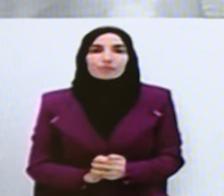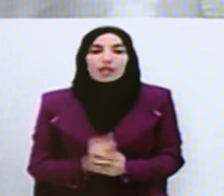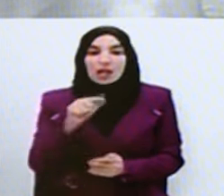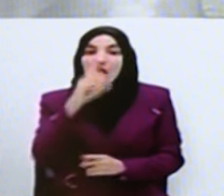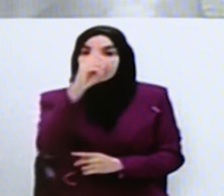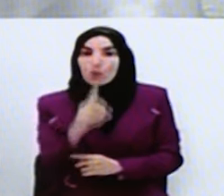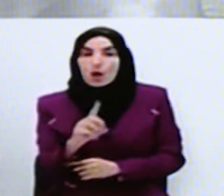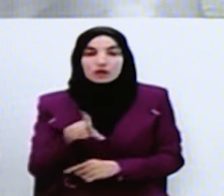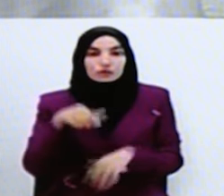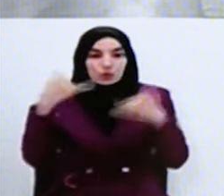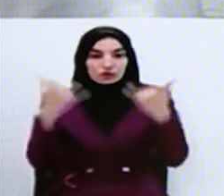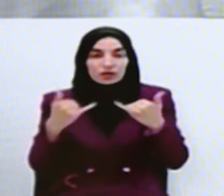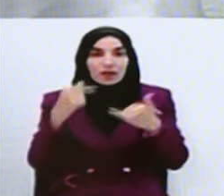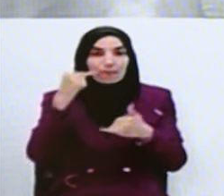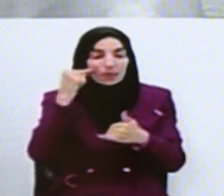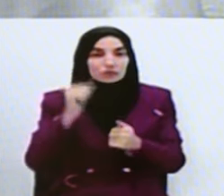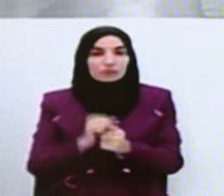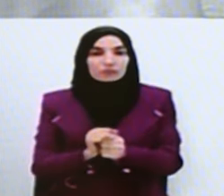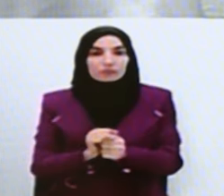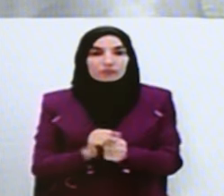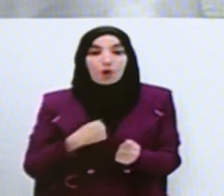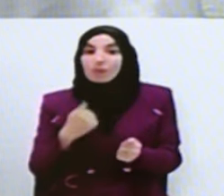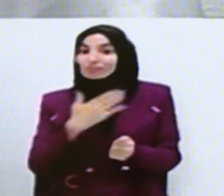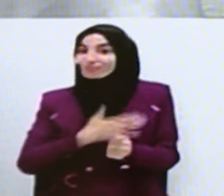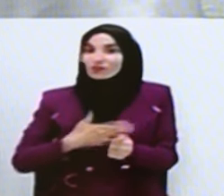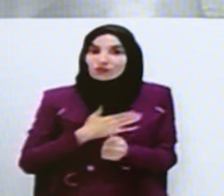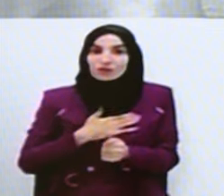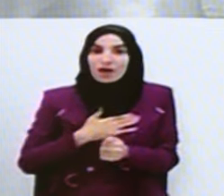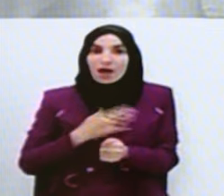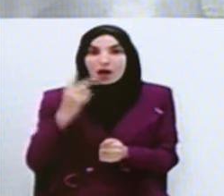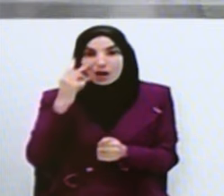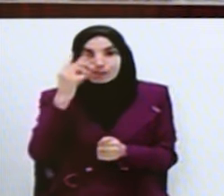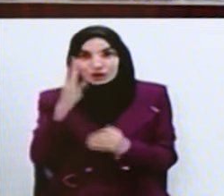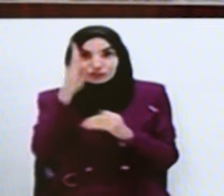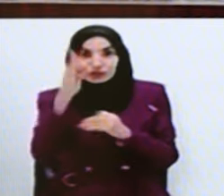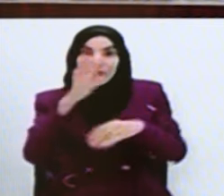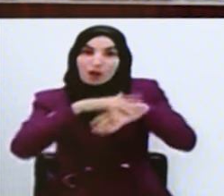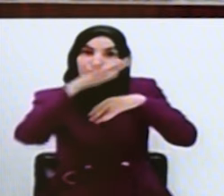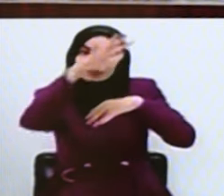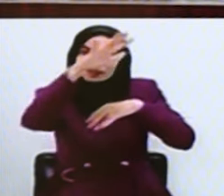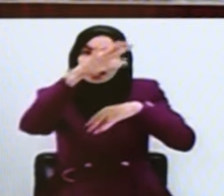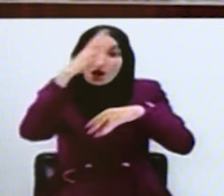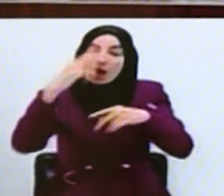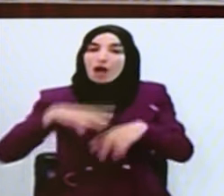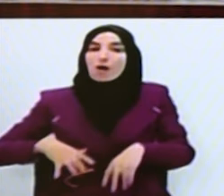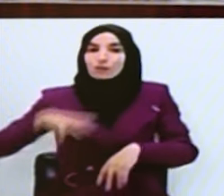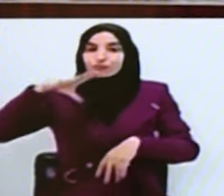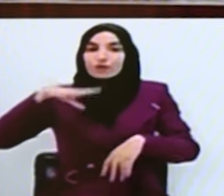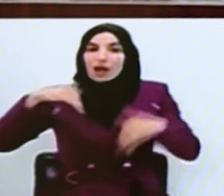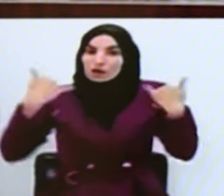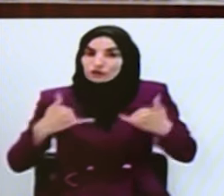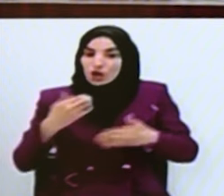من حقنا كجزائريين ان نتفاءل بمستقبل مشرق وان نفتخر بما حققته بلادنا في ظل الجزائر